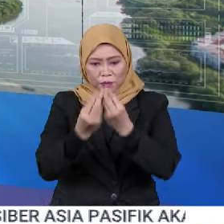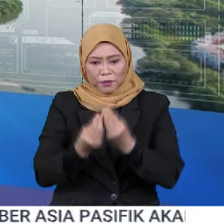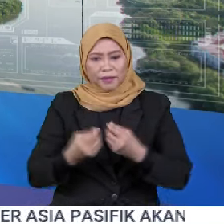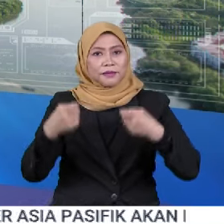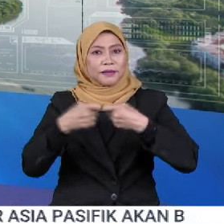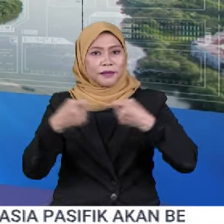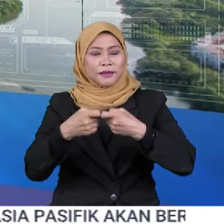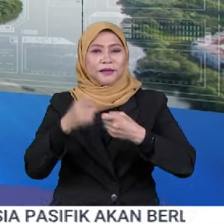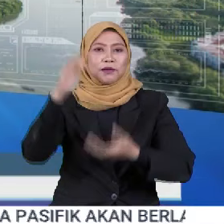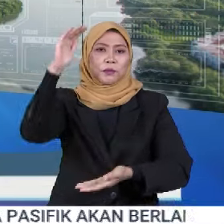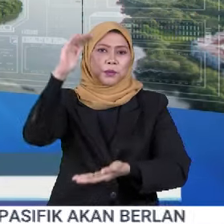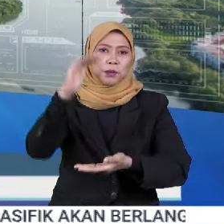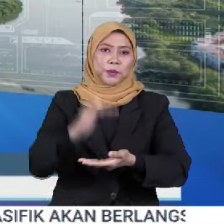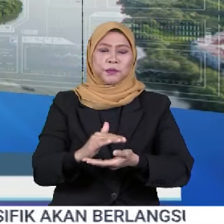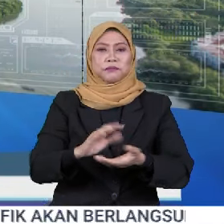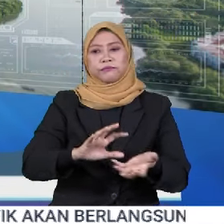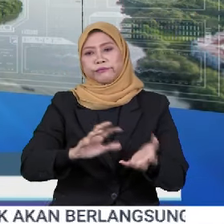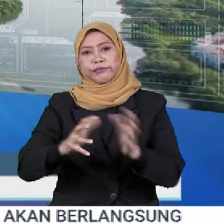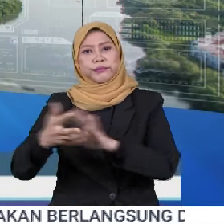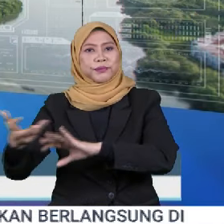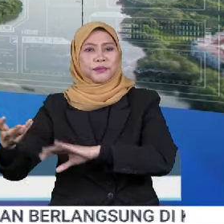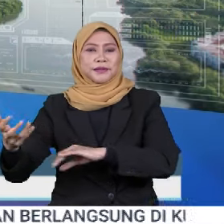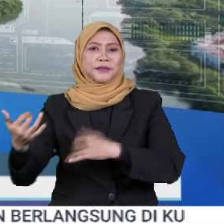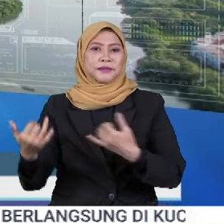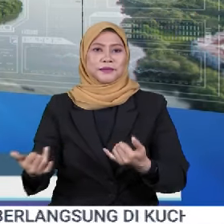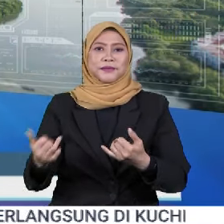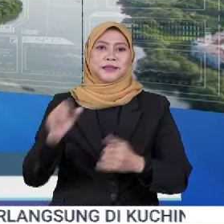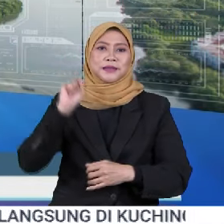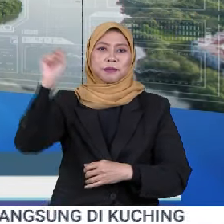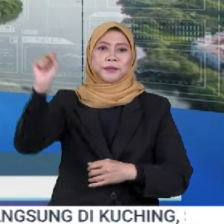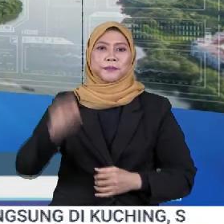dan menciptakan kestabilan sistem great